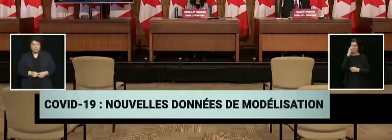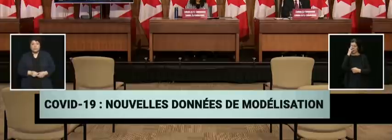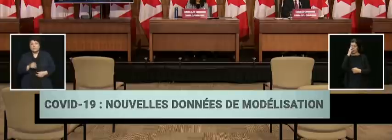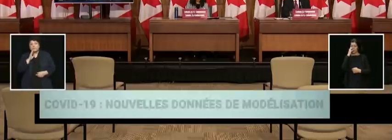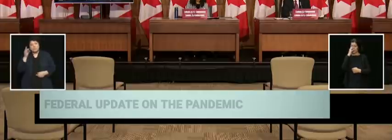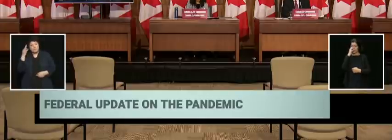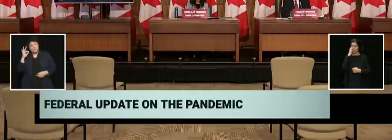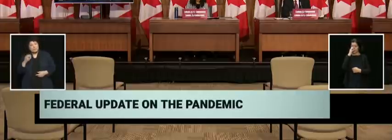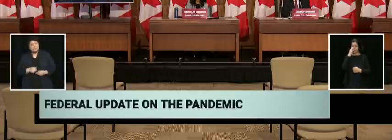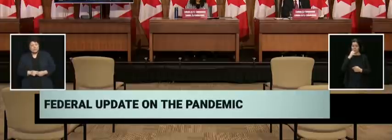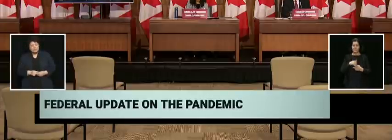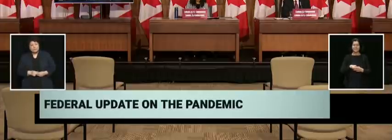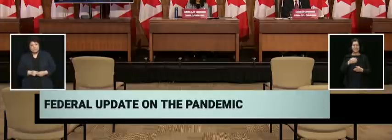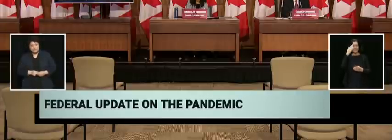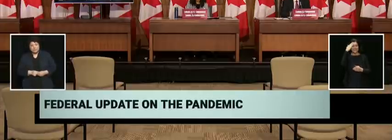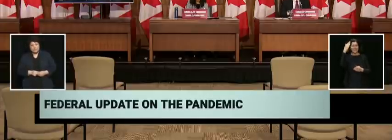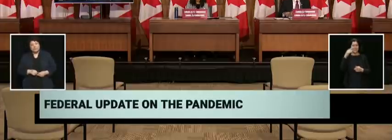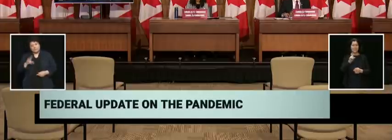sur les projections.